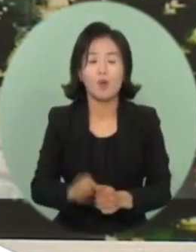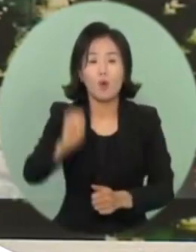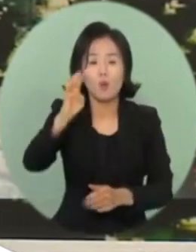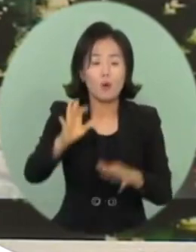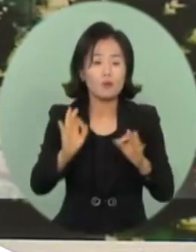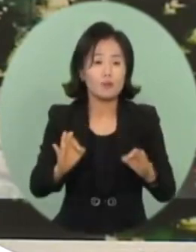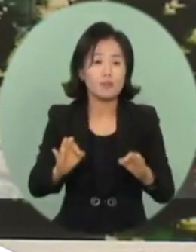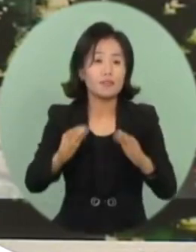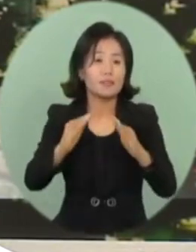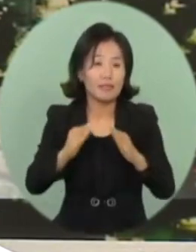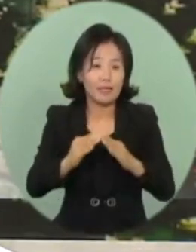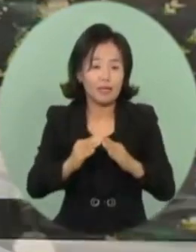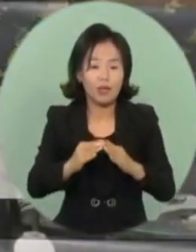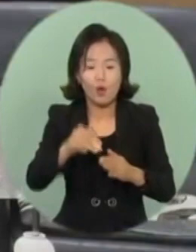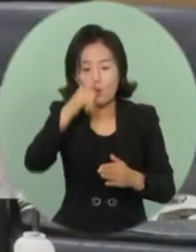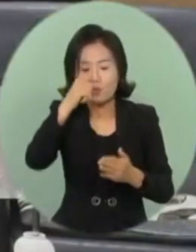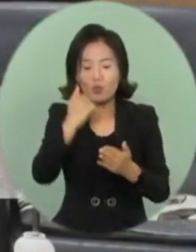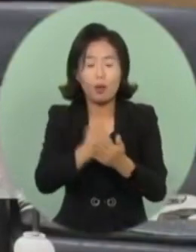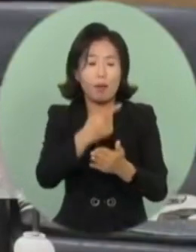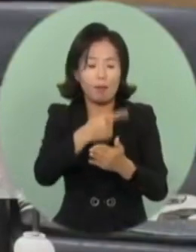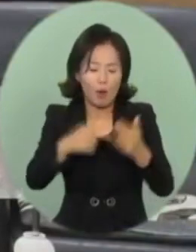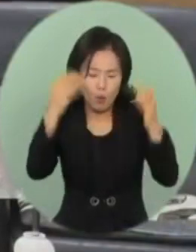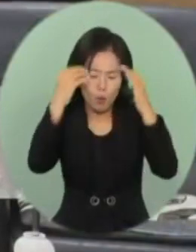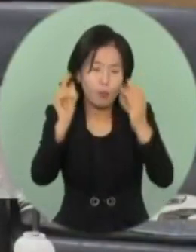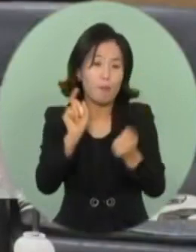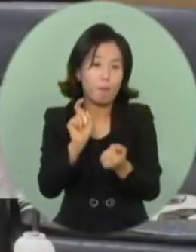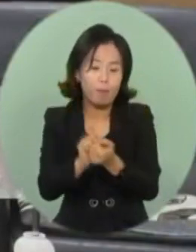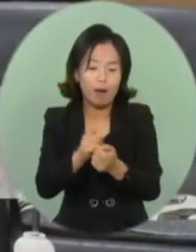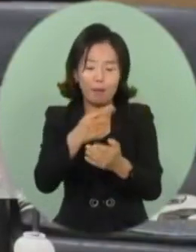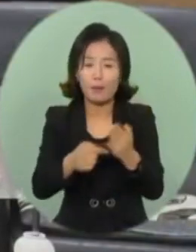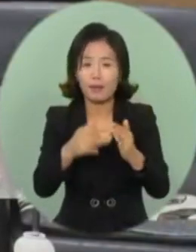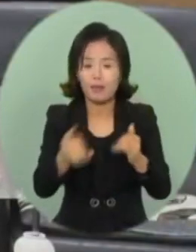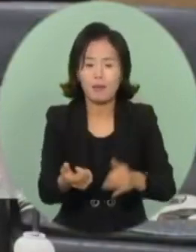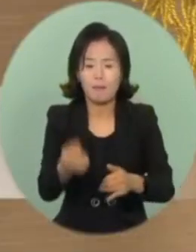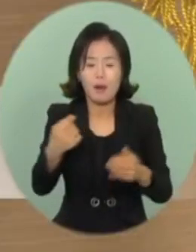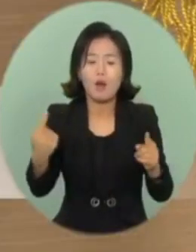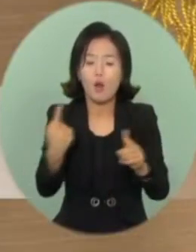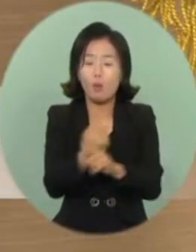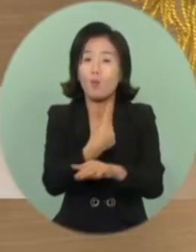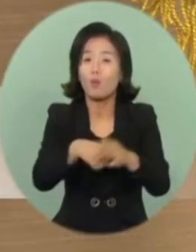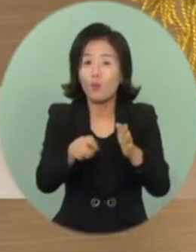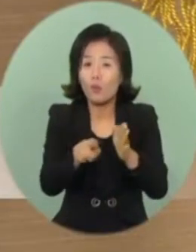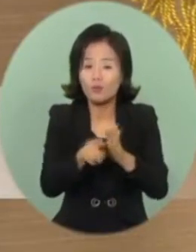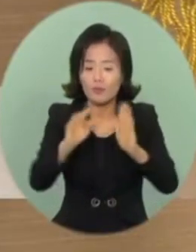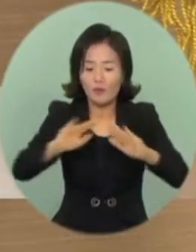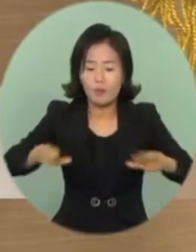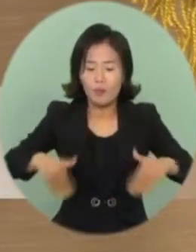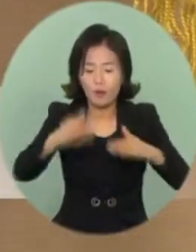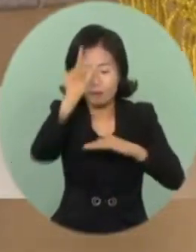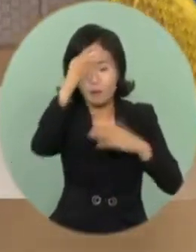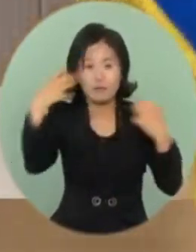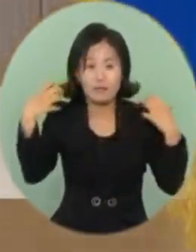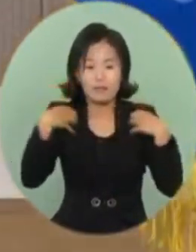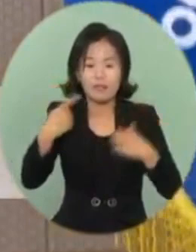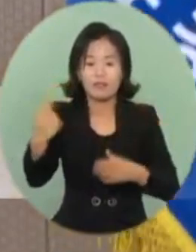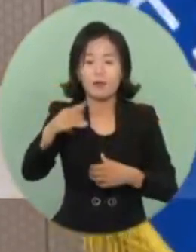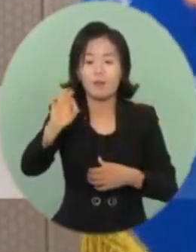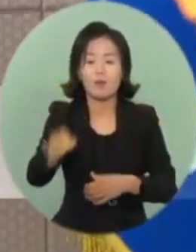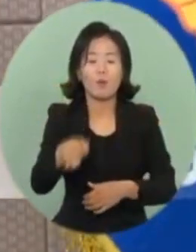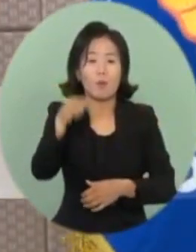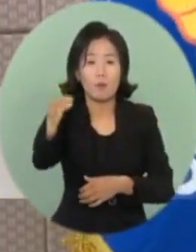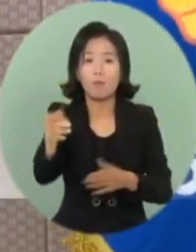광주은행은 최근 범죄 피해로 고통을 겪고 있는 피해자들의 빠른 회복을 위해 전남 경찰청에 천만 원의